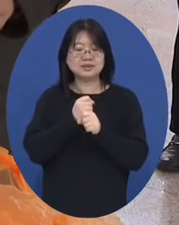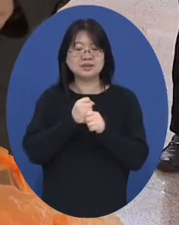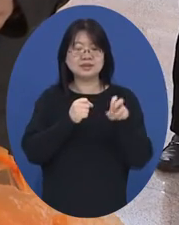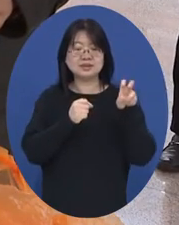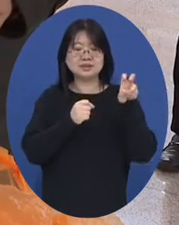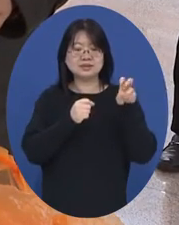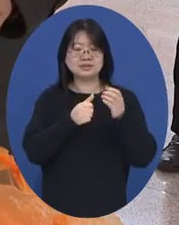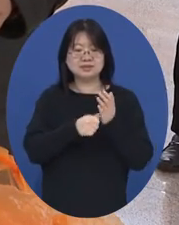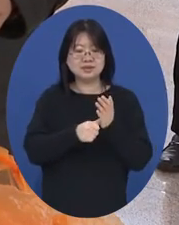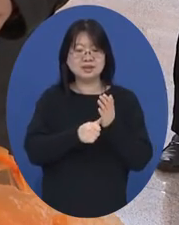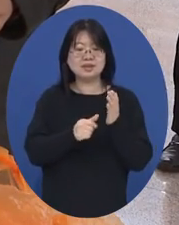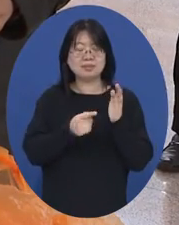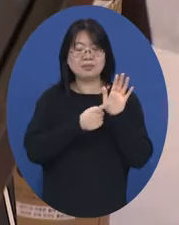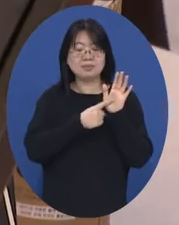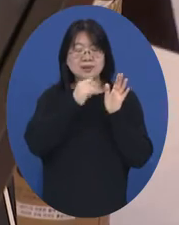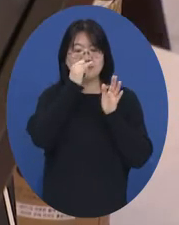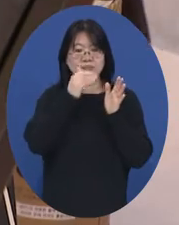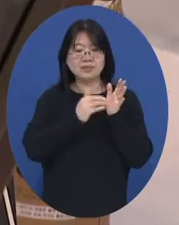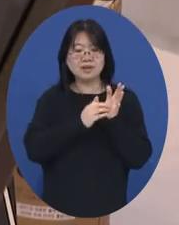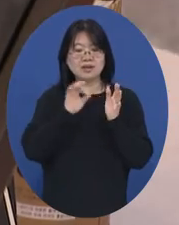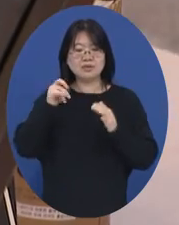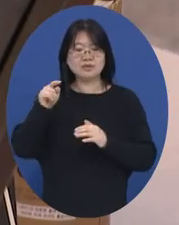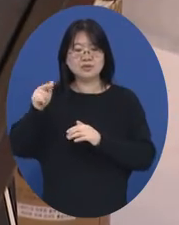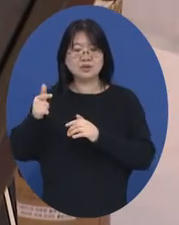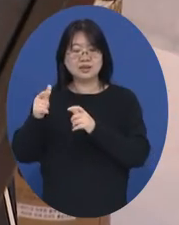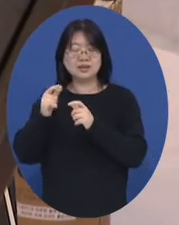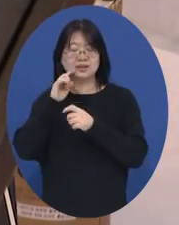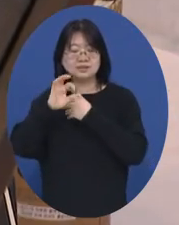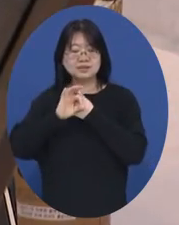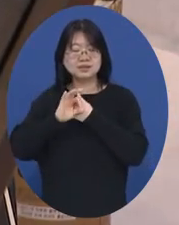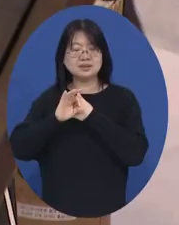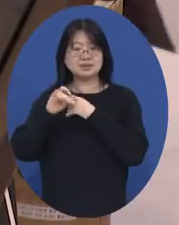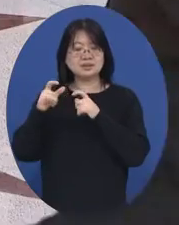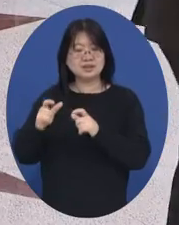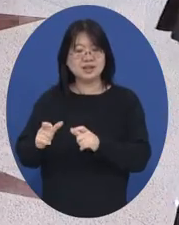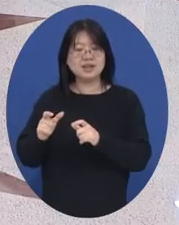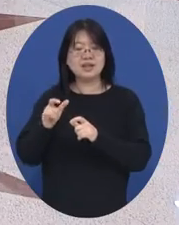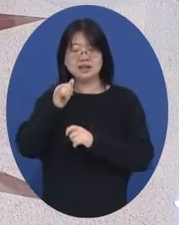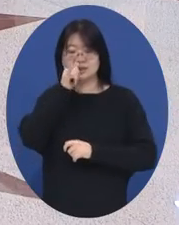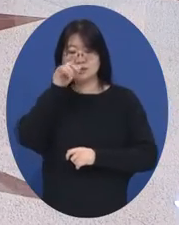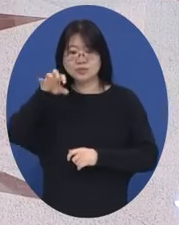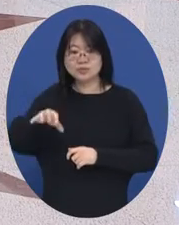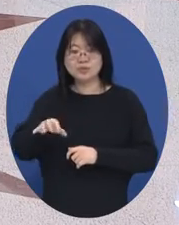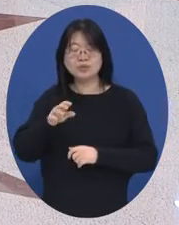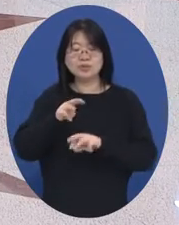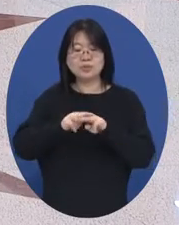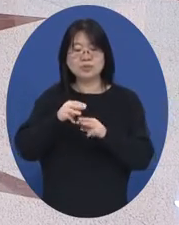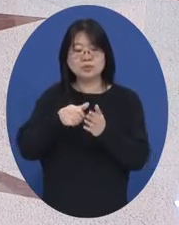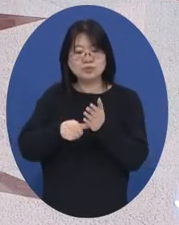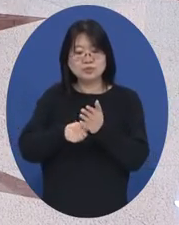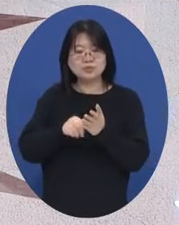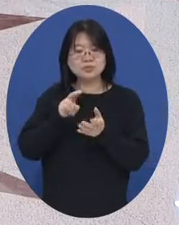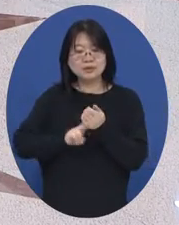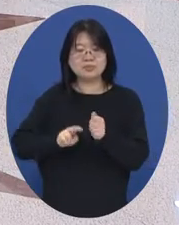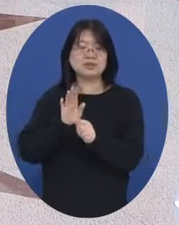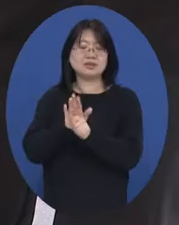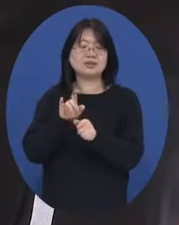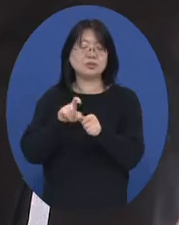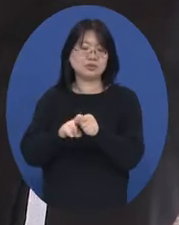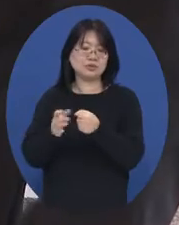농산물이 판매대에 올랐습니다. 우한 교민 임시생활시설이 있는 이천시에 농산물 판매를 지원하기 위한